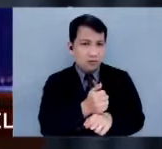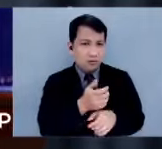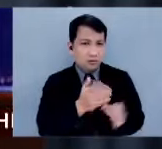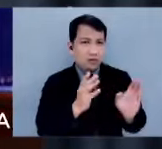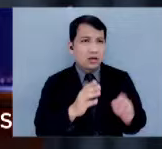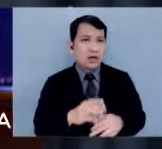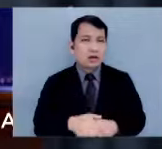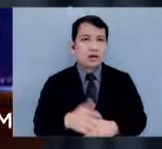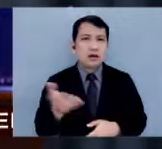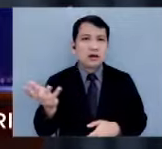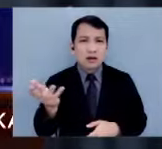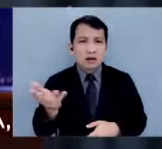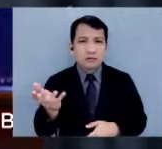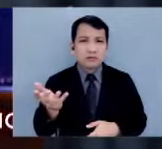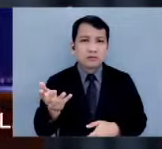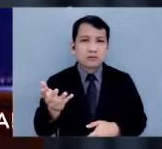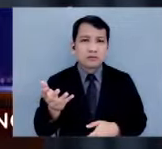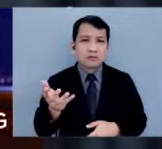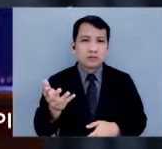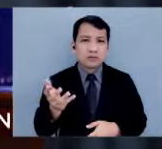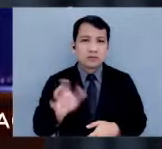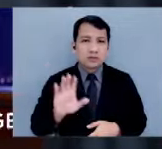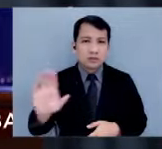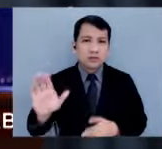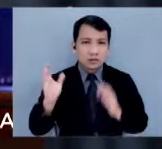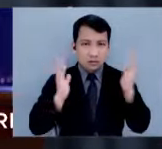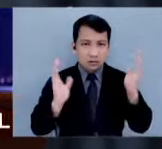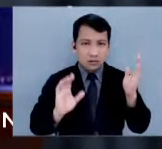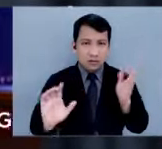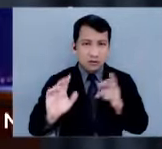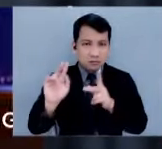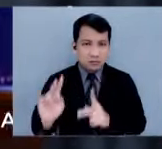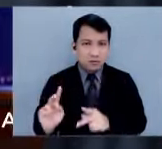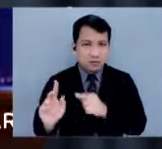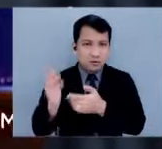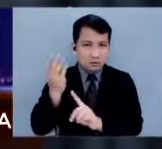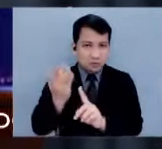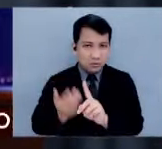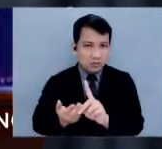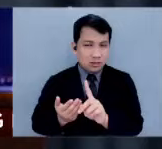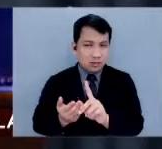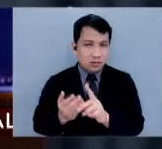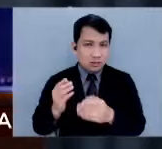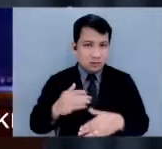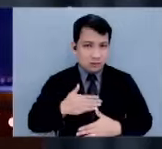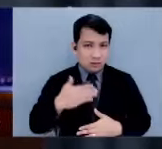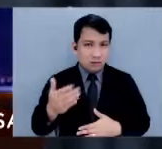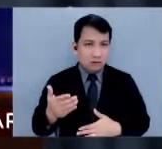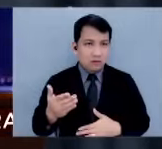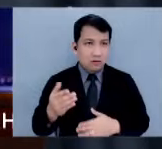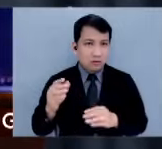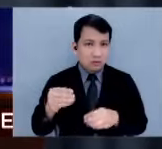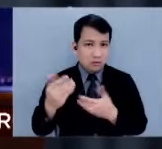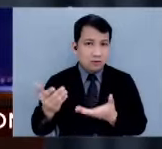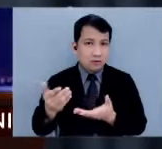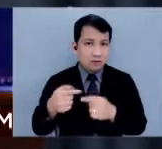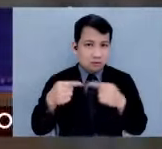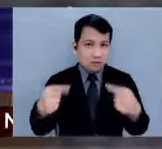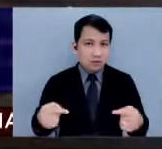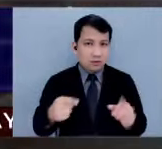Nasaan ang utang na loob natin sa serbisyo ng taong ito na inalay niya sa paglaban sa